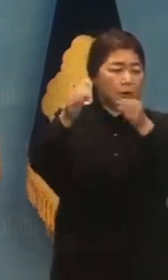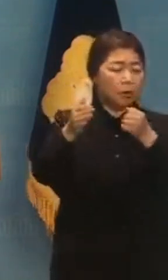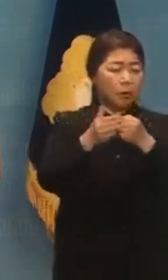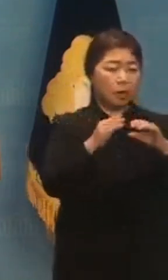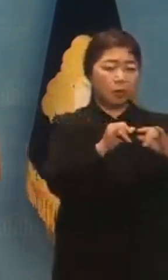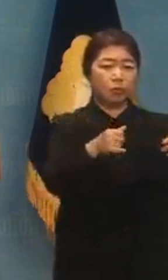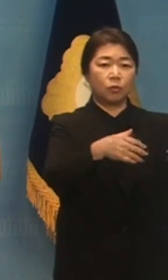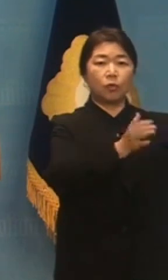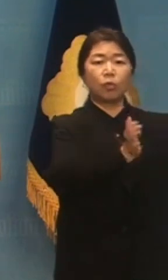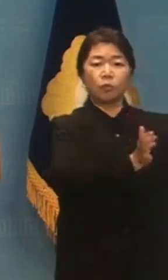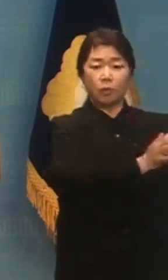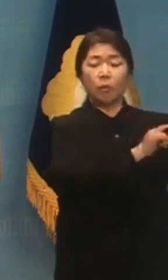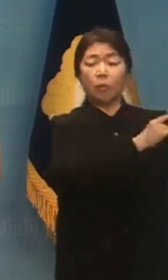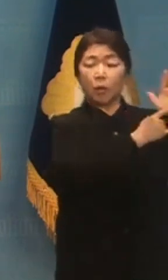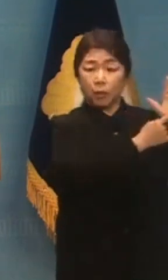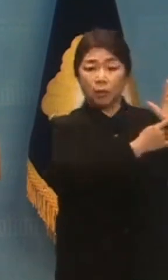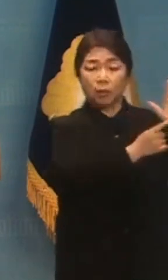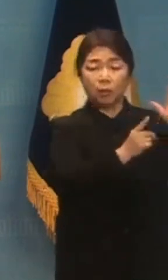국토부의 발표였습니다.